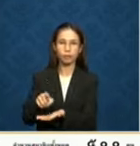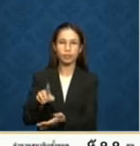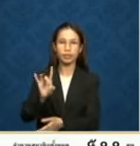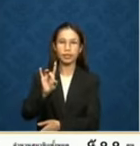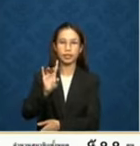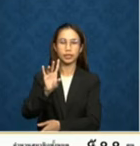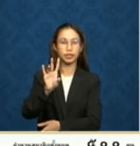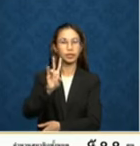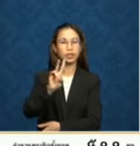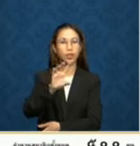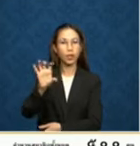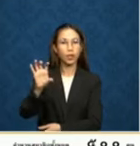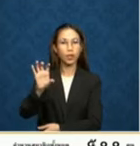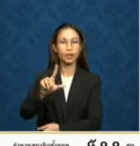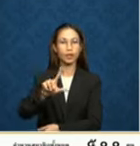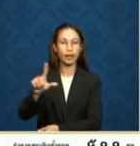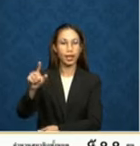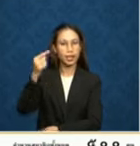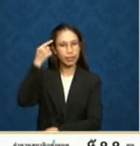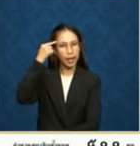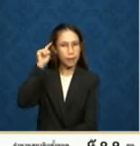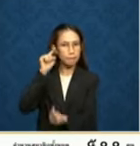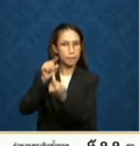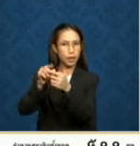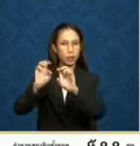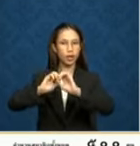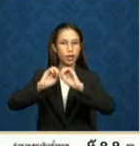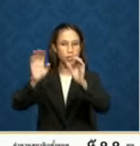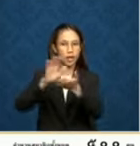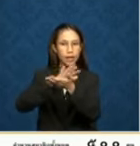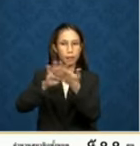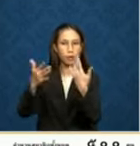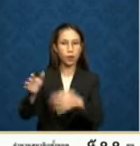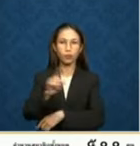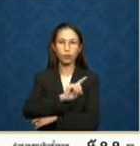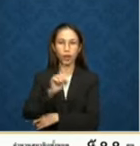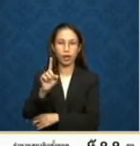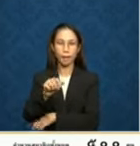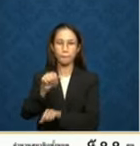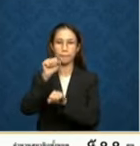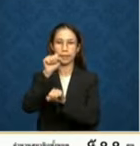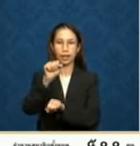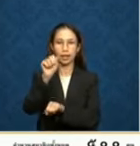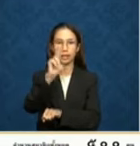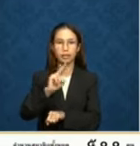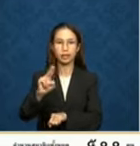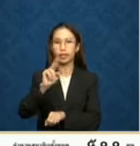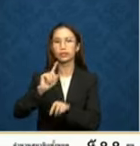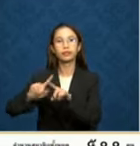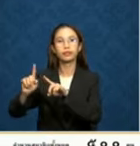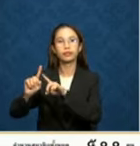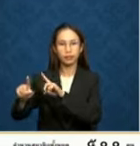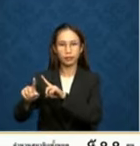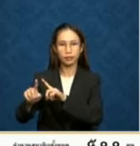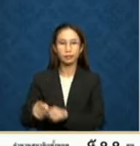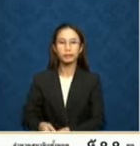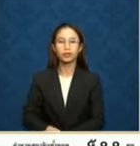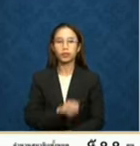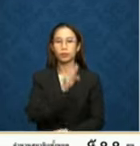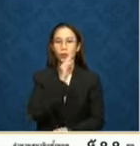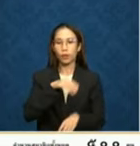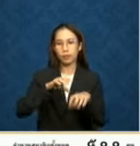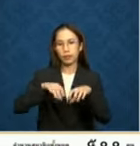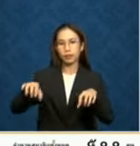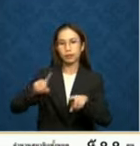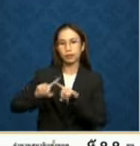ลานบาทครัตั้งเป้าให้ชัดครั วจะเสร็เมไรและประกาศใช้มนโยบาย Public Money Public Codeและหากหนวยงานใด